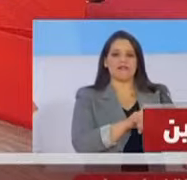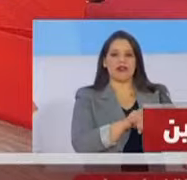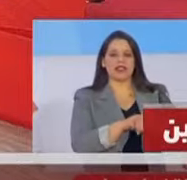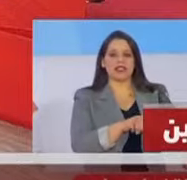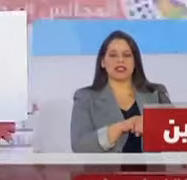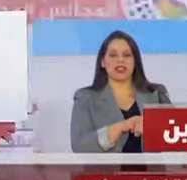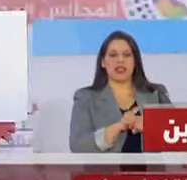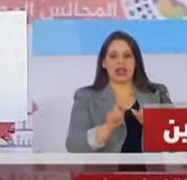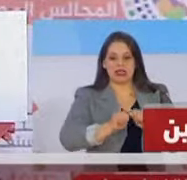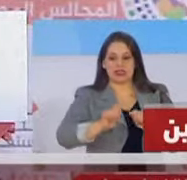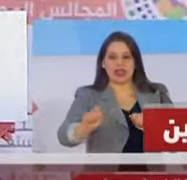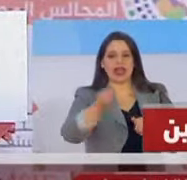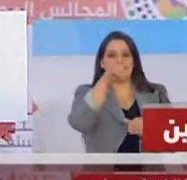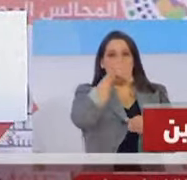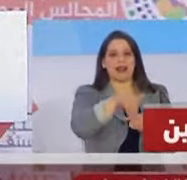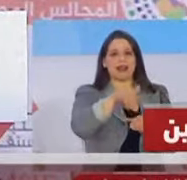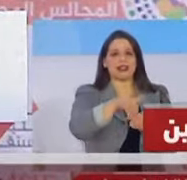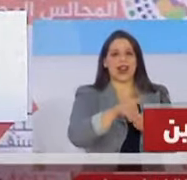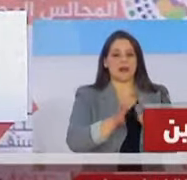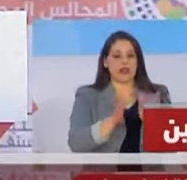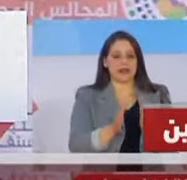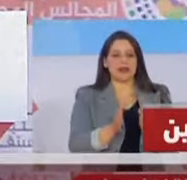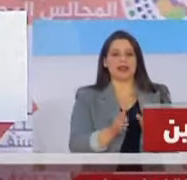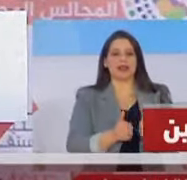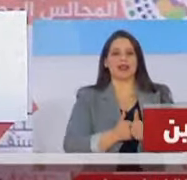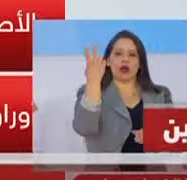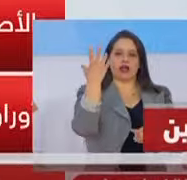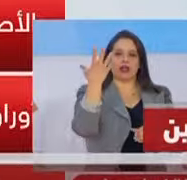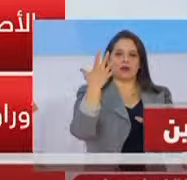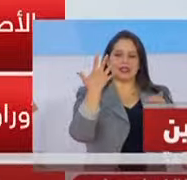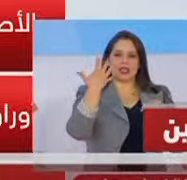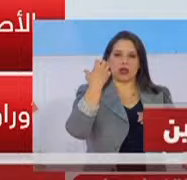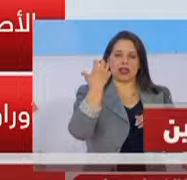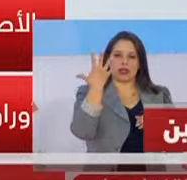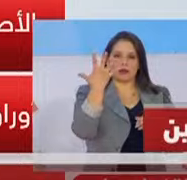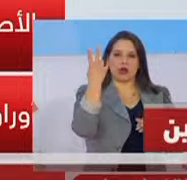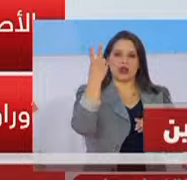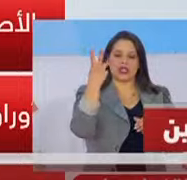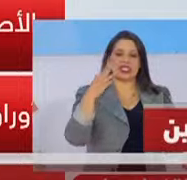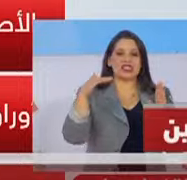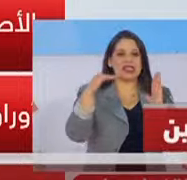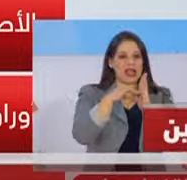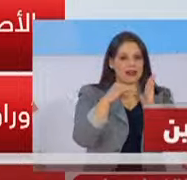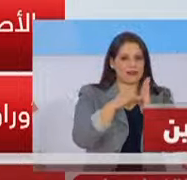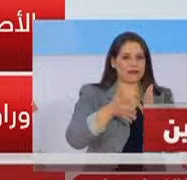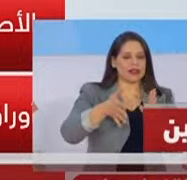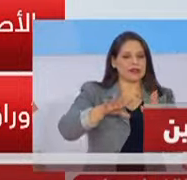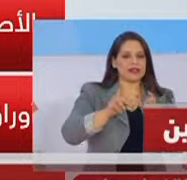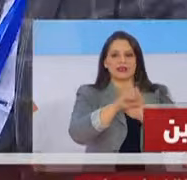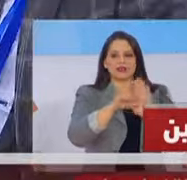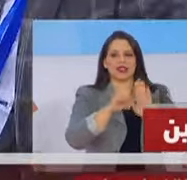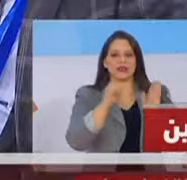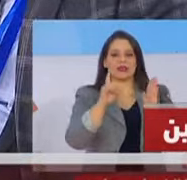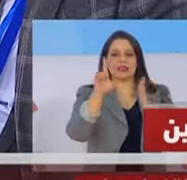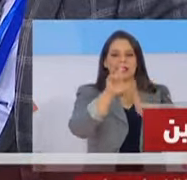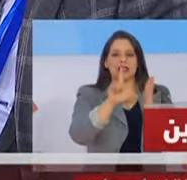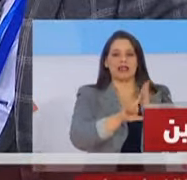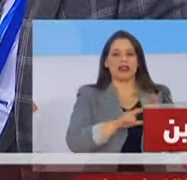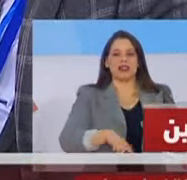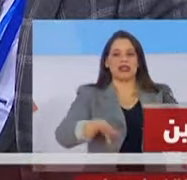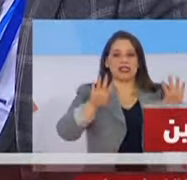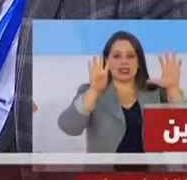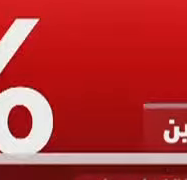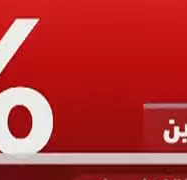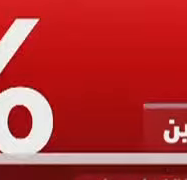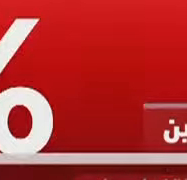الجزائيه الهيئه العليا المستقله للانتخابات تعلن النتائج الاوليه للدور الثاني لانتخابات المجالس المحليه